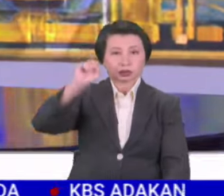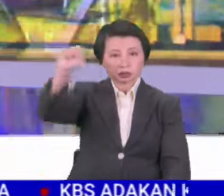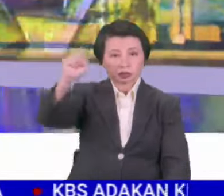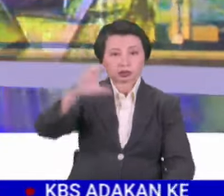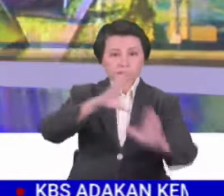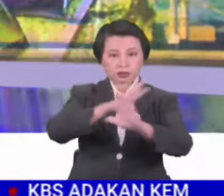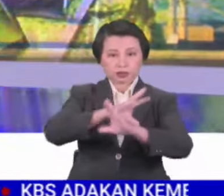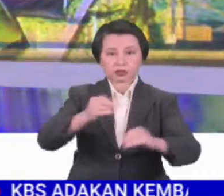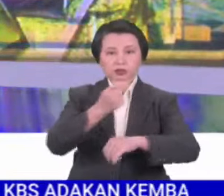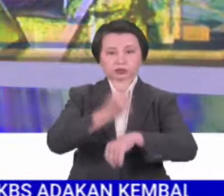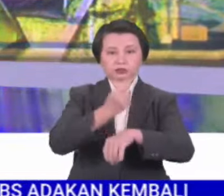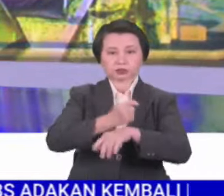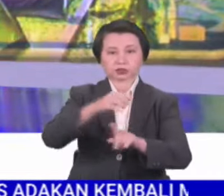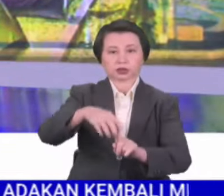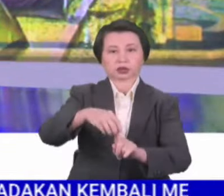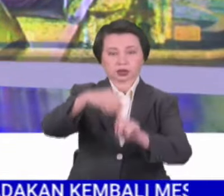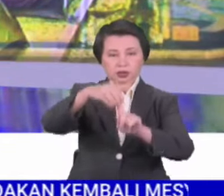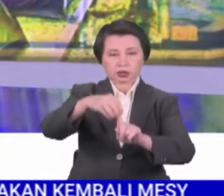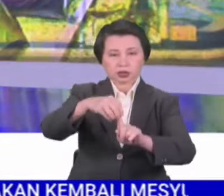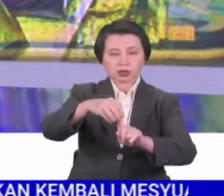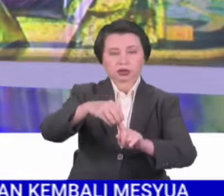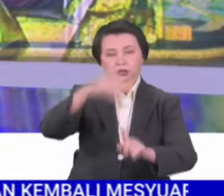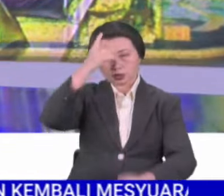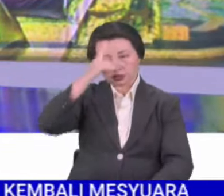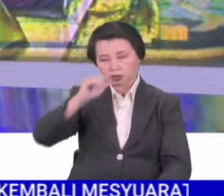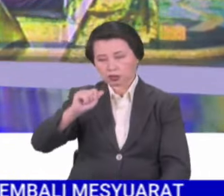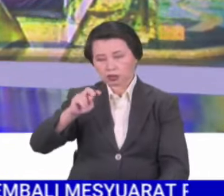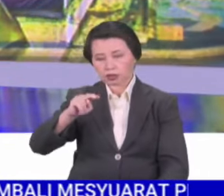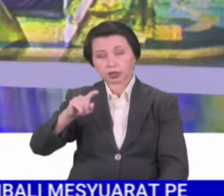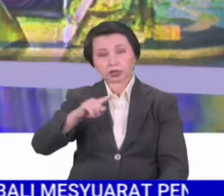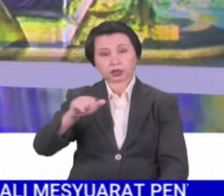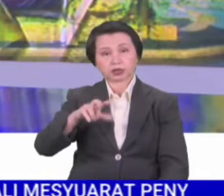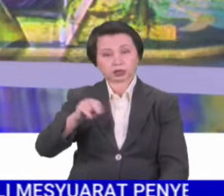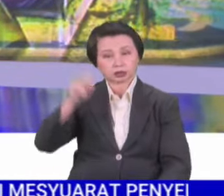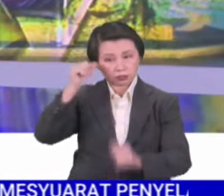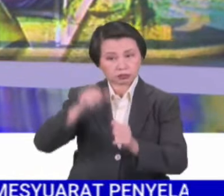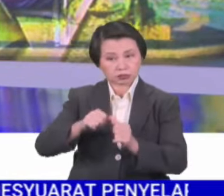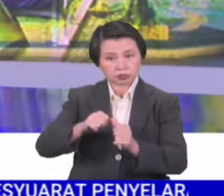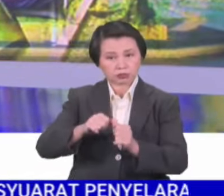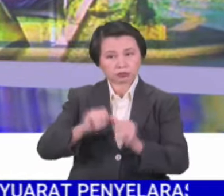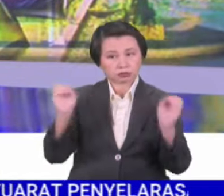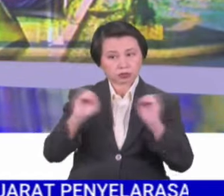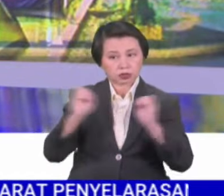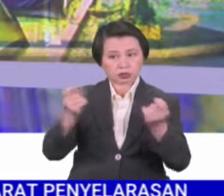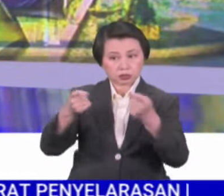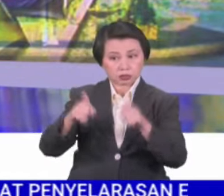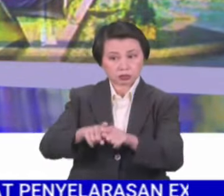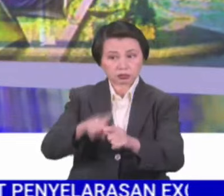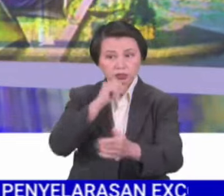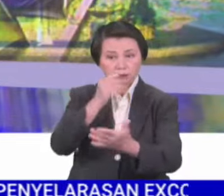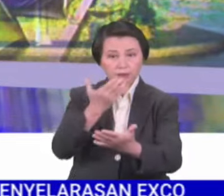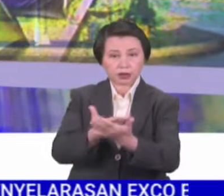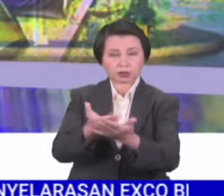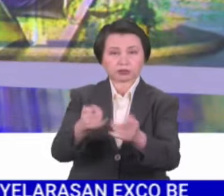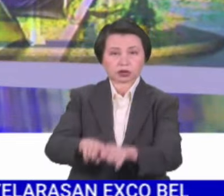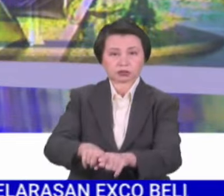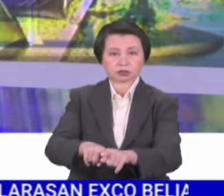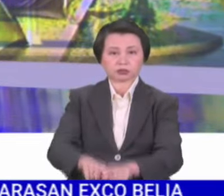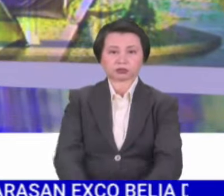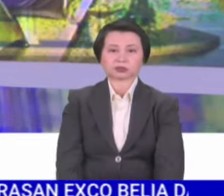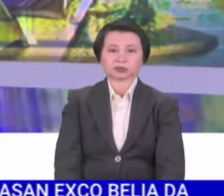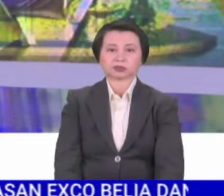dan tugas-tugas house tatoan Mizan Mama Ali mengingatkan kalau tersebut agar tiada kejadian tidak diingini